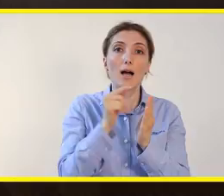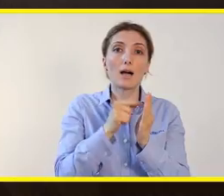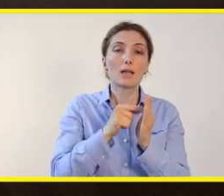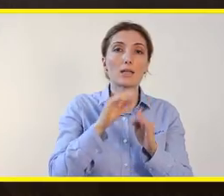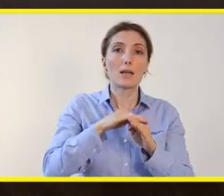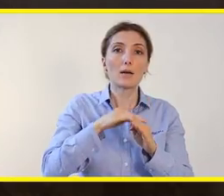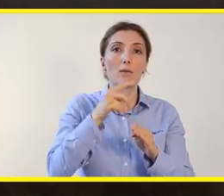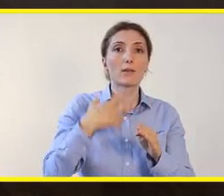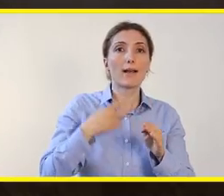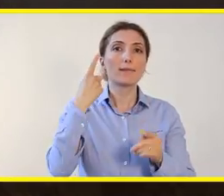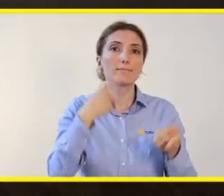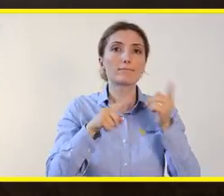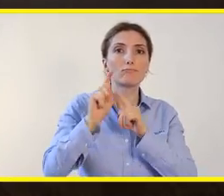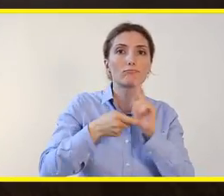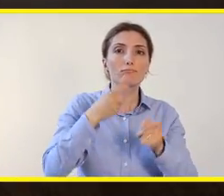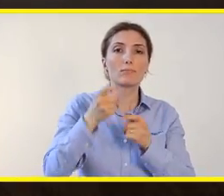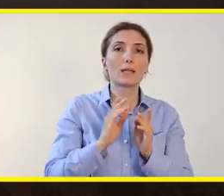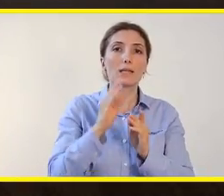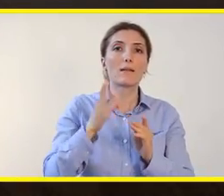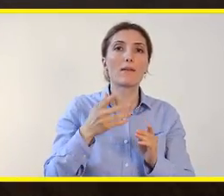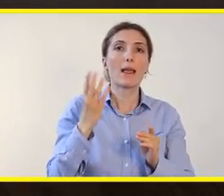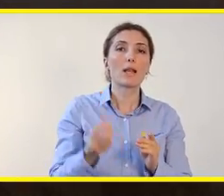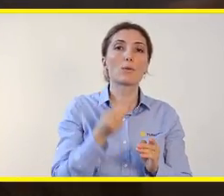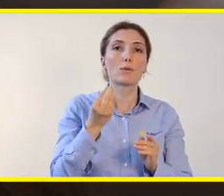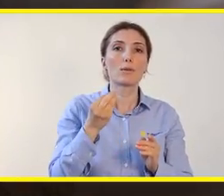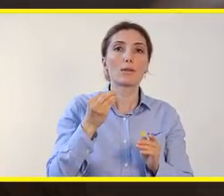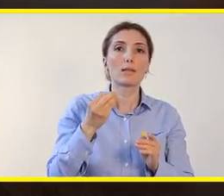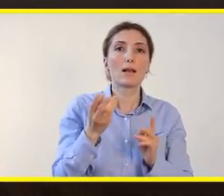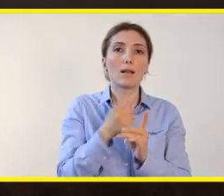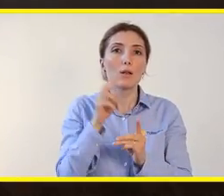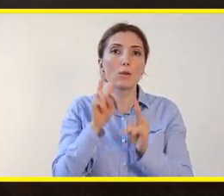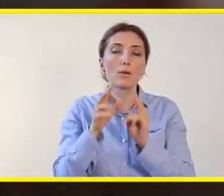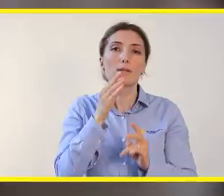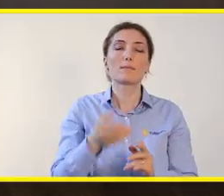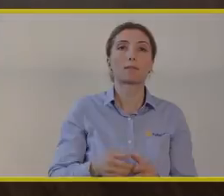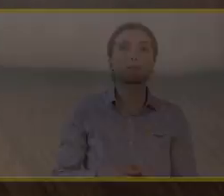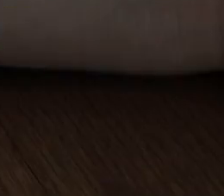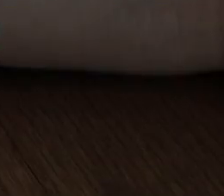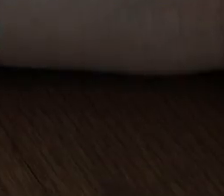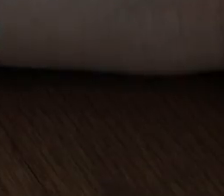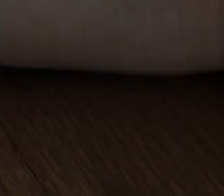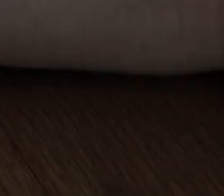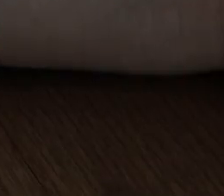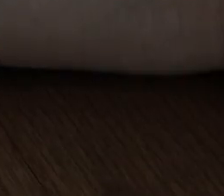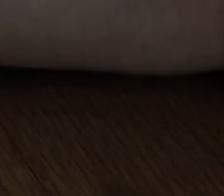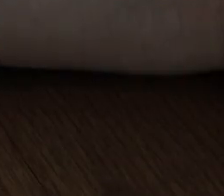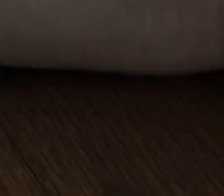kullanarak T60 keşif uygulamasına gidebilir ve en yeni ipucu ve yenilikleri görebilirsiniz.